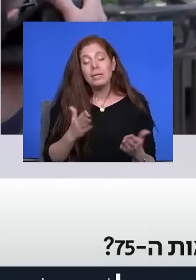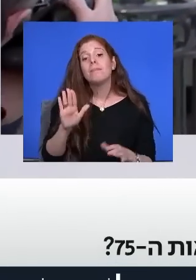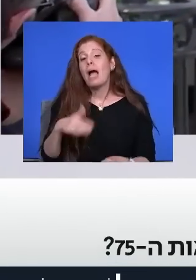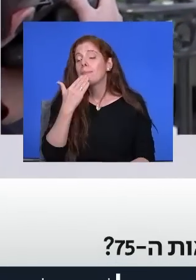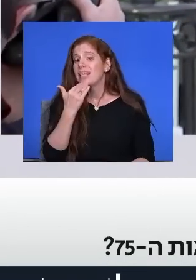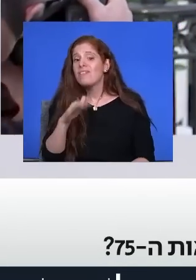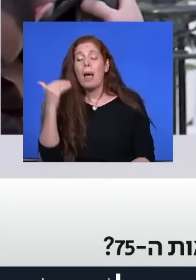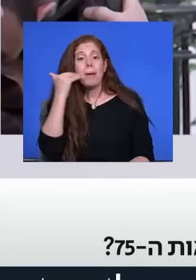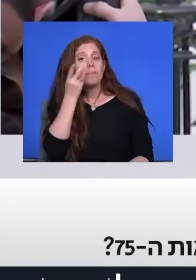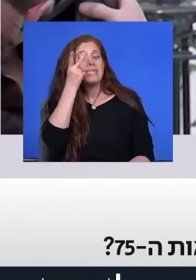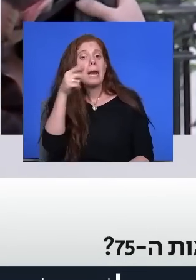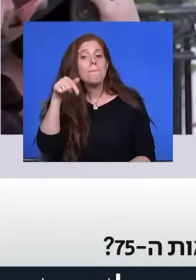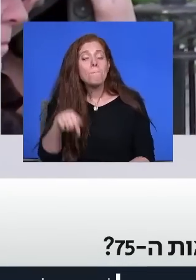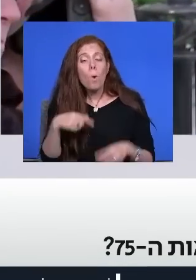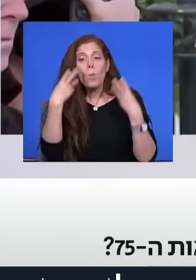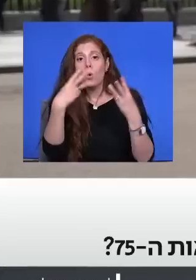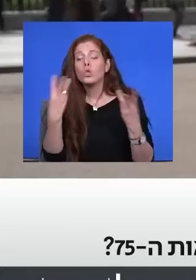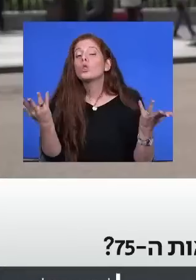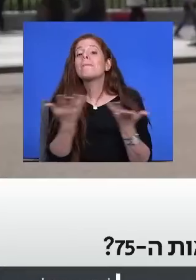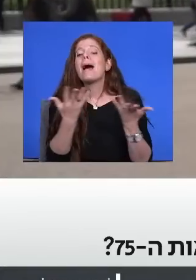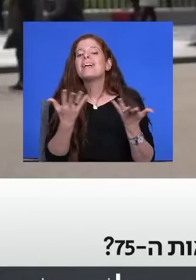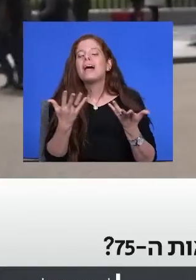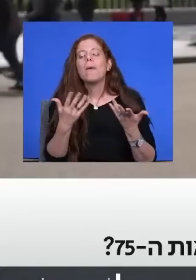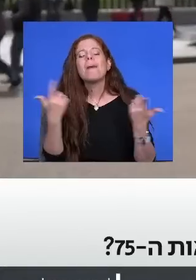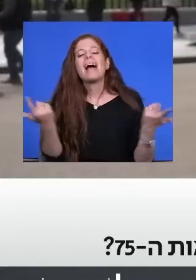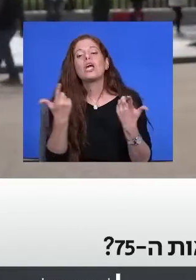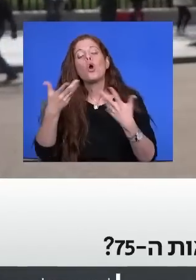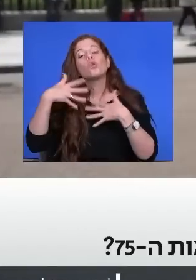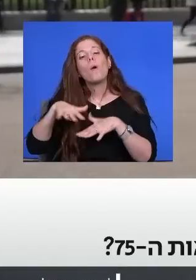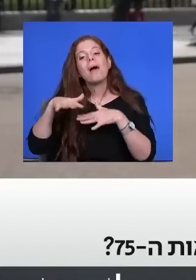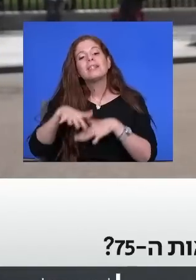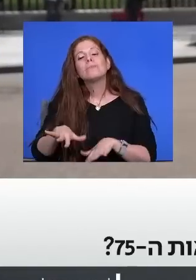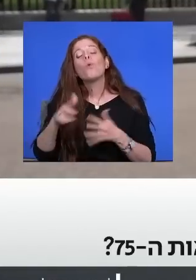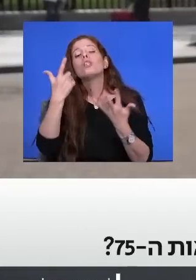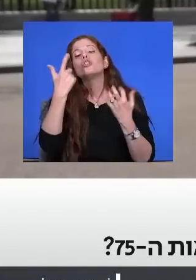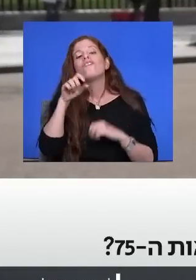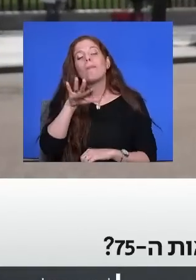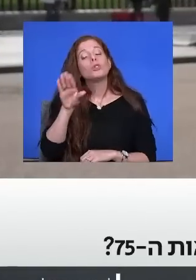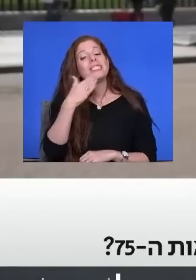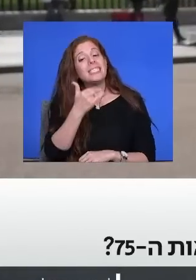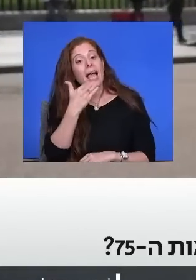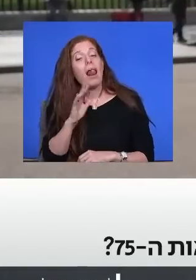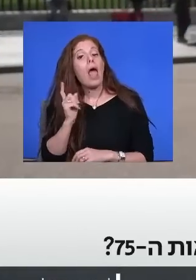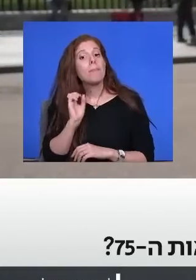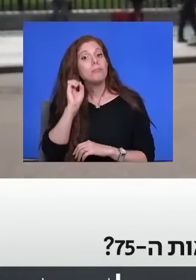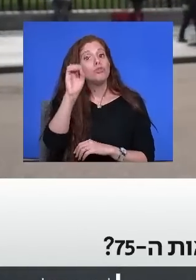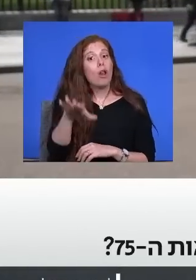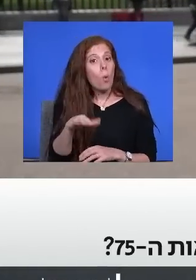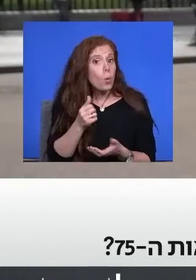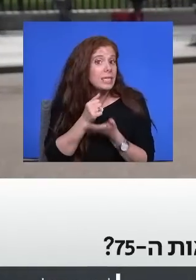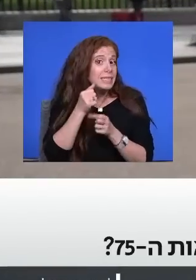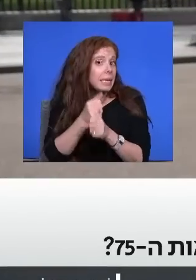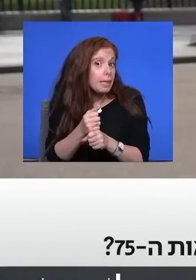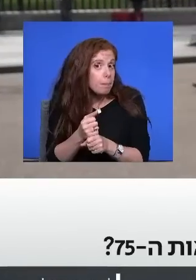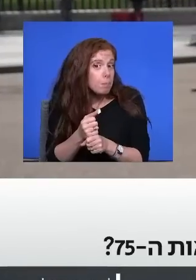בוושינגטון, אם יקרה בחגיגות יום העצמאות ה-75 של ישראל, האם ארצות הברית תשלח נציגים רשמיים לחגיגות? בינתיים אין אף אחד,